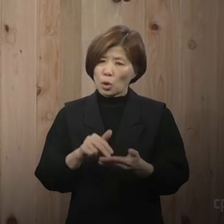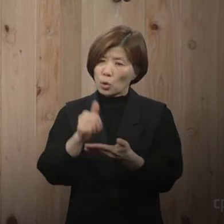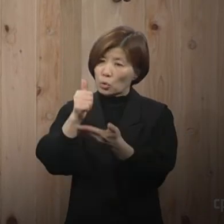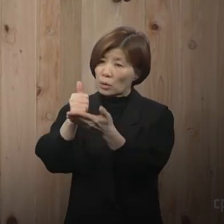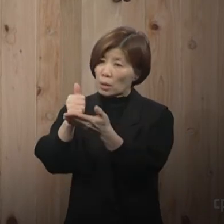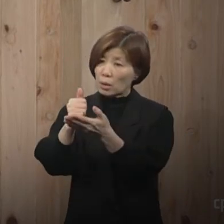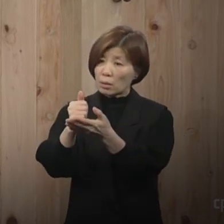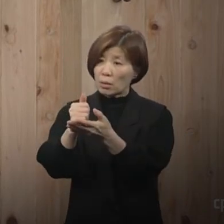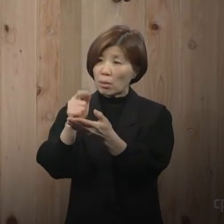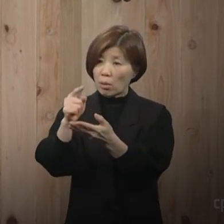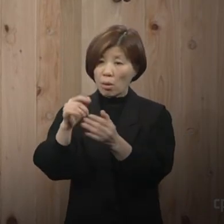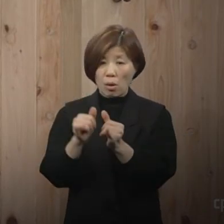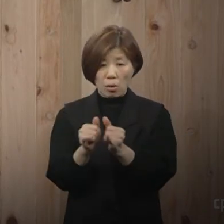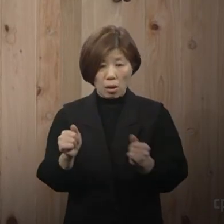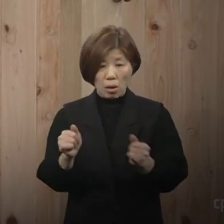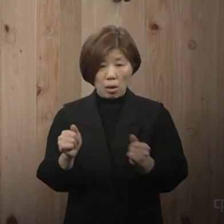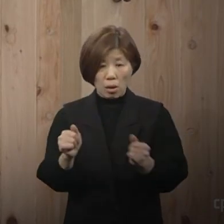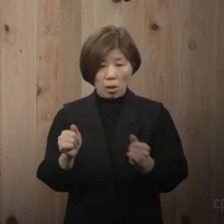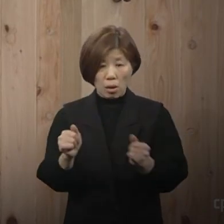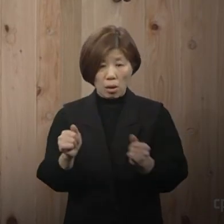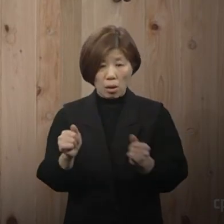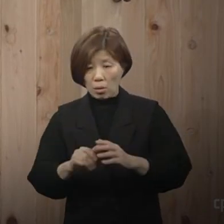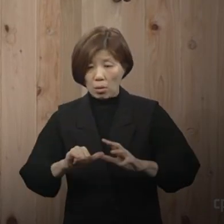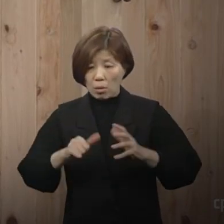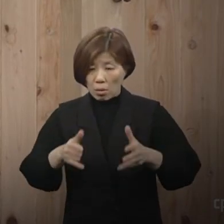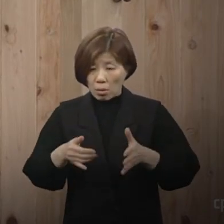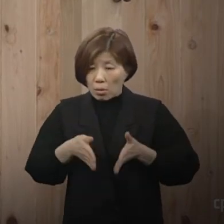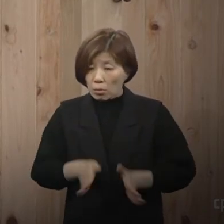주님께서 사람이 되시어 이 세상에 태어나신 이유,